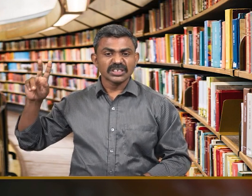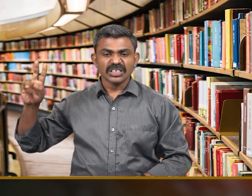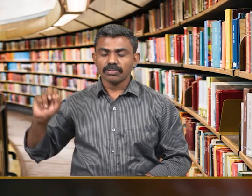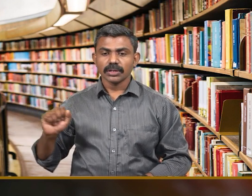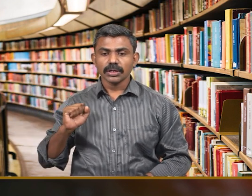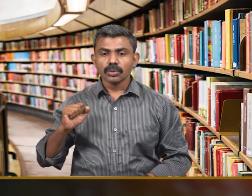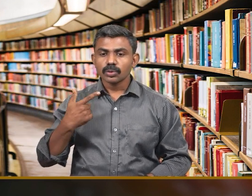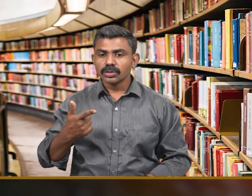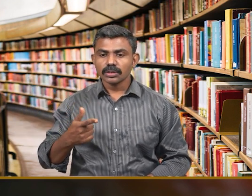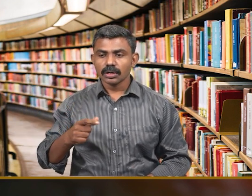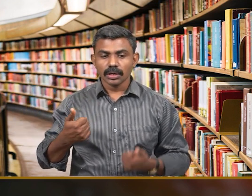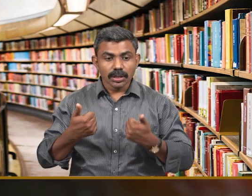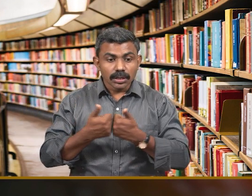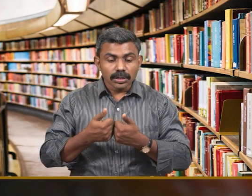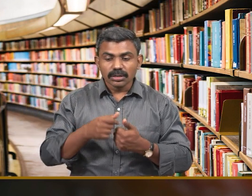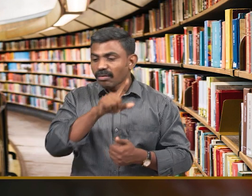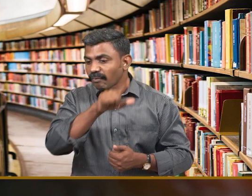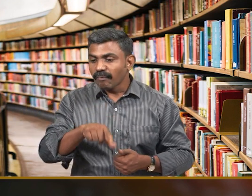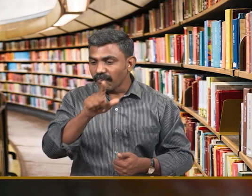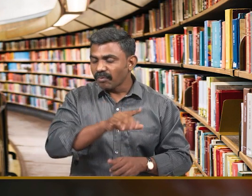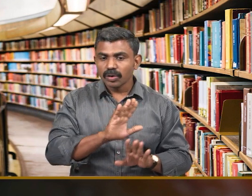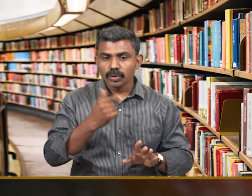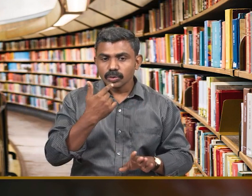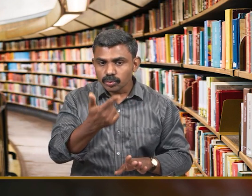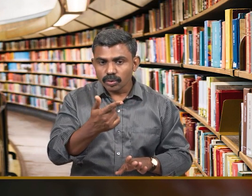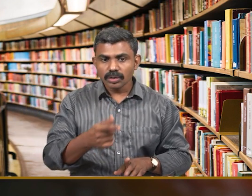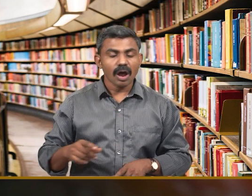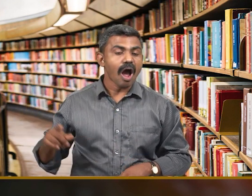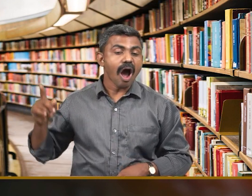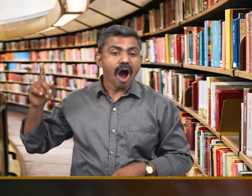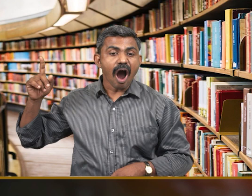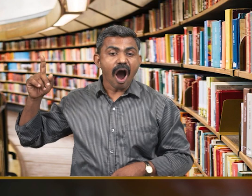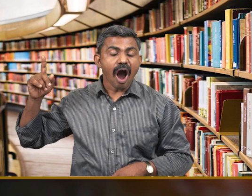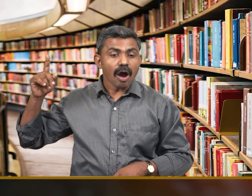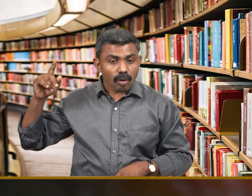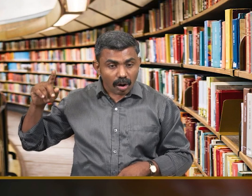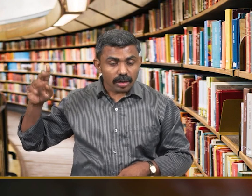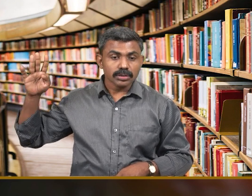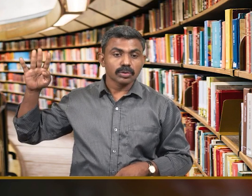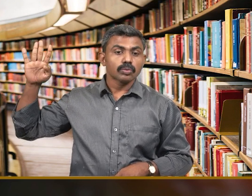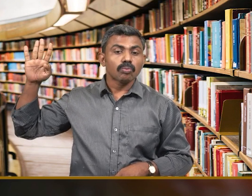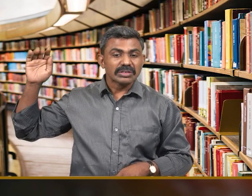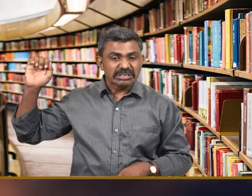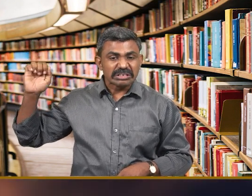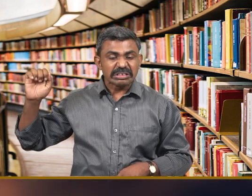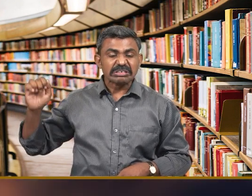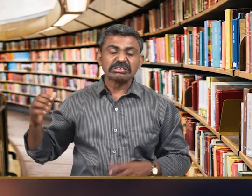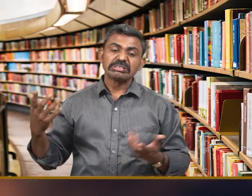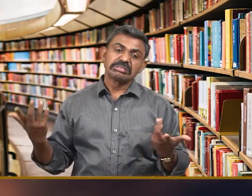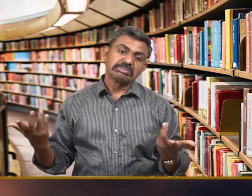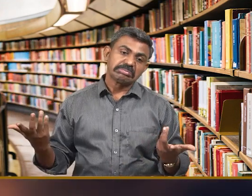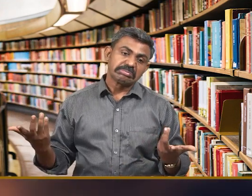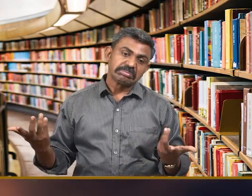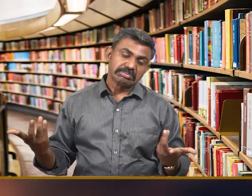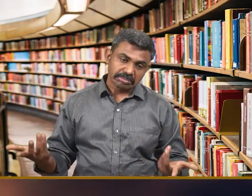முடிவில், உட்ரோ வில்சன் இருக்கார் இல்லையா அமெரிக்க அதிபர், உட்ரோ வில்சன் முயற்சியில் தான் 1920 முதல் உலகப் போர் முடிவில் கொண்டு வரப்பட்ட அமைதிக்கு நிலையற்றாக